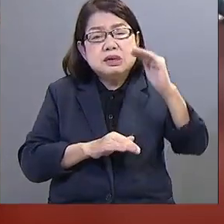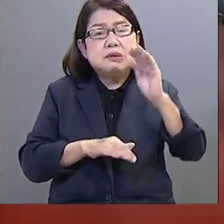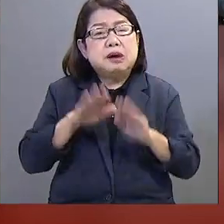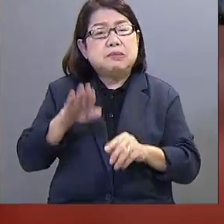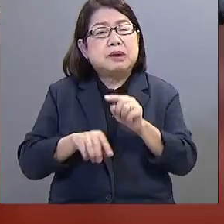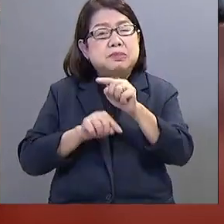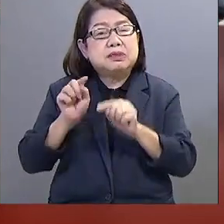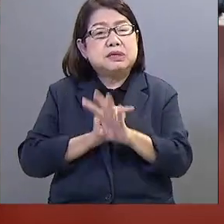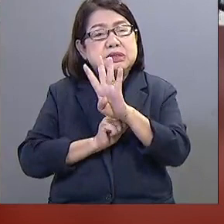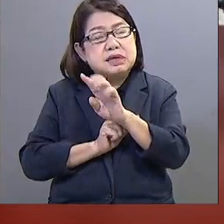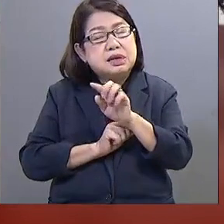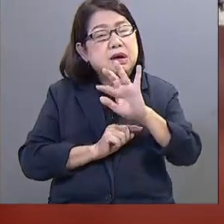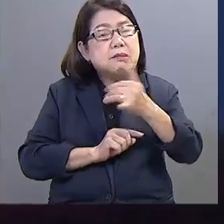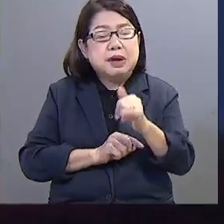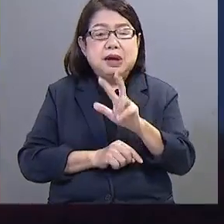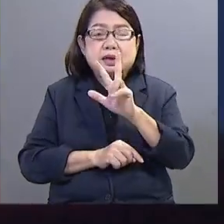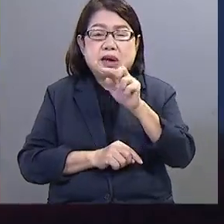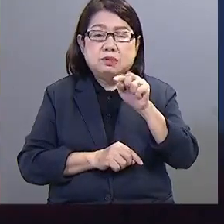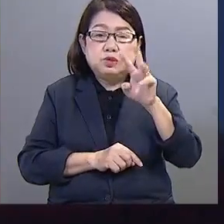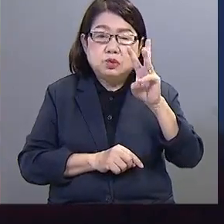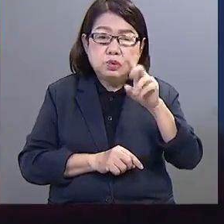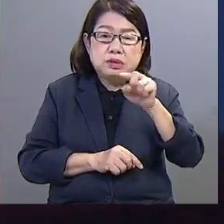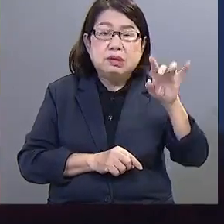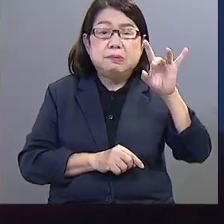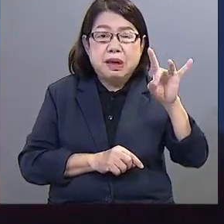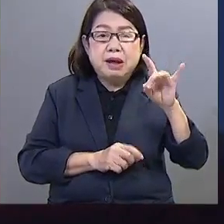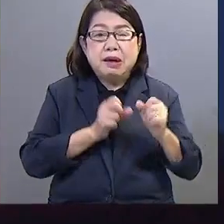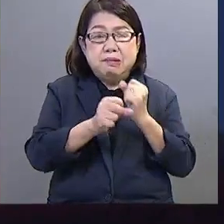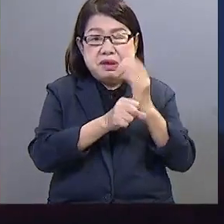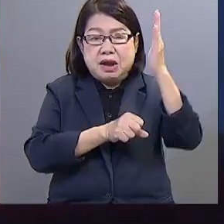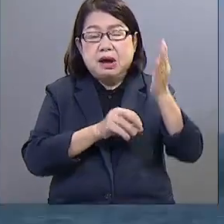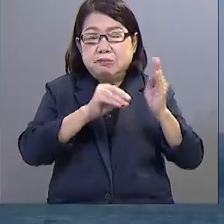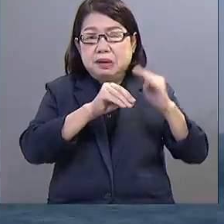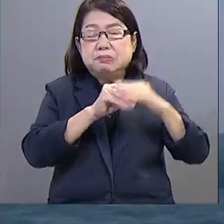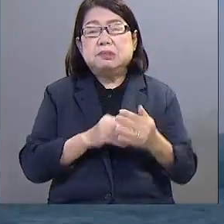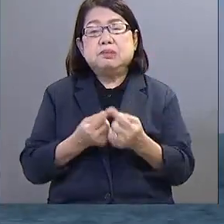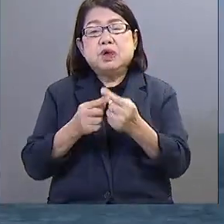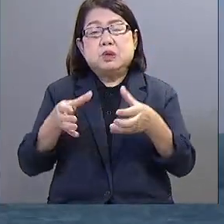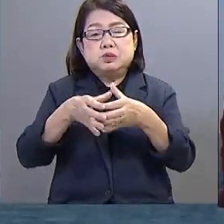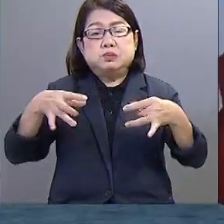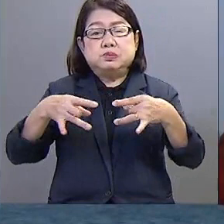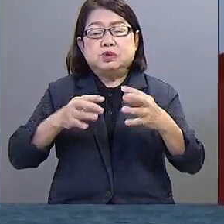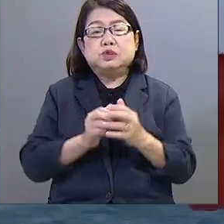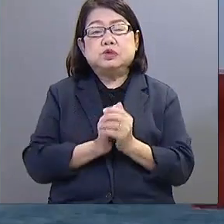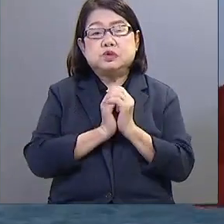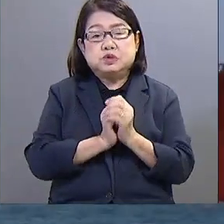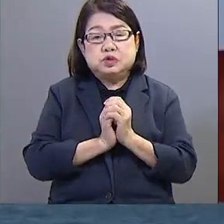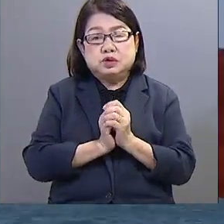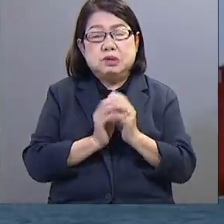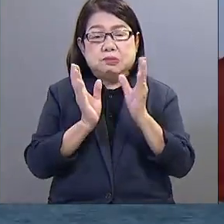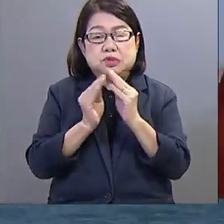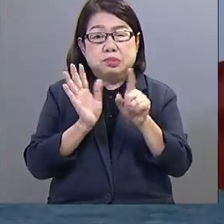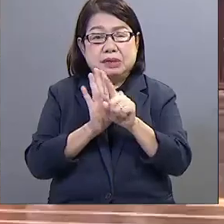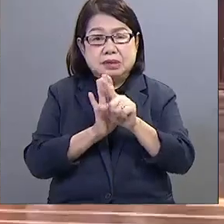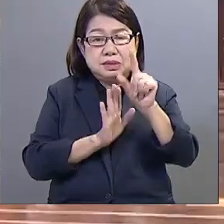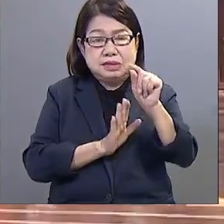3.8 และปีหน้าจะฟื้นตัวดีขึ้นค่ะขณะที่การประชุมสมัชชาใหญ่พรรคคอมมิวนิสต์จีนครั้งที่20เชื่อว่าจะมีการประกาศผ่อน